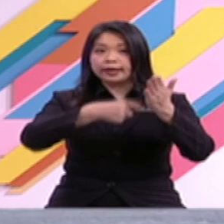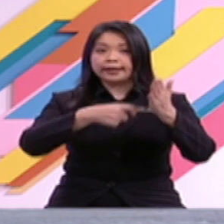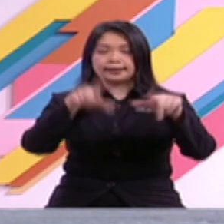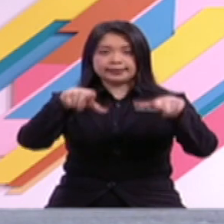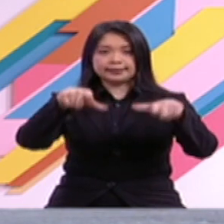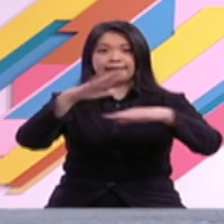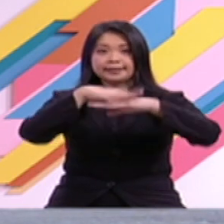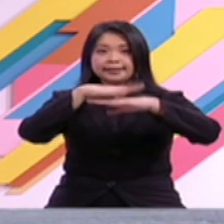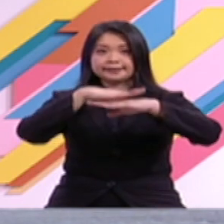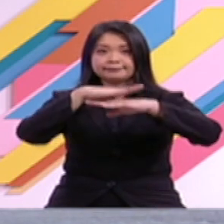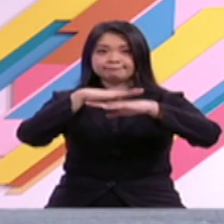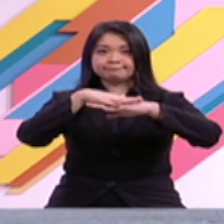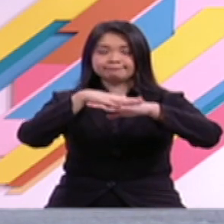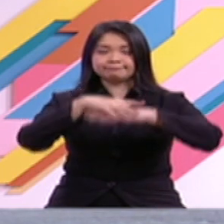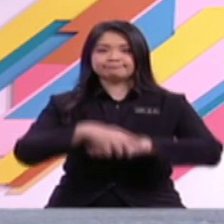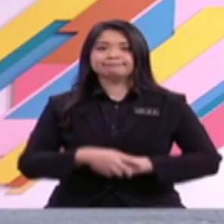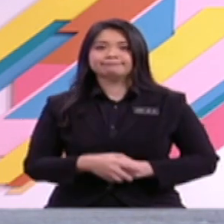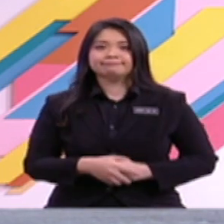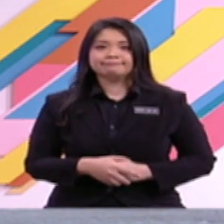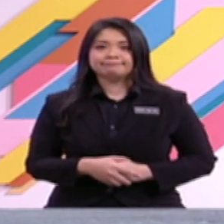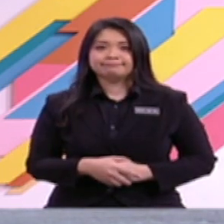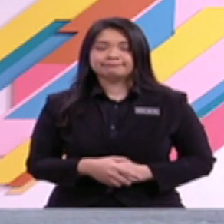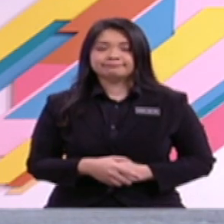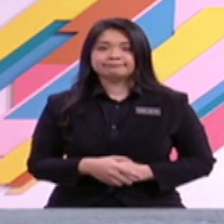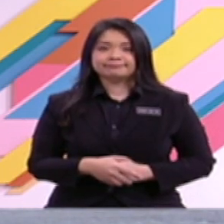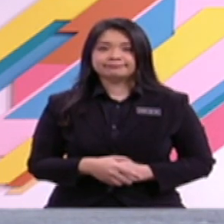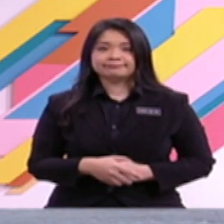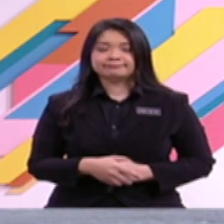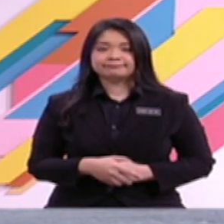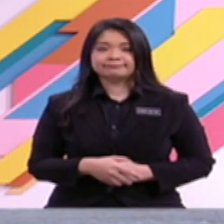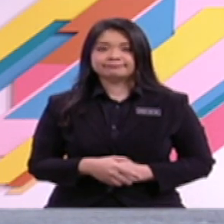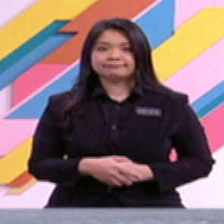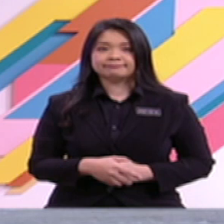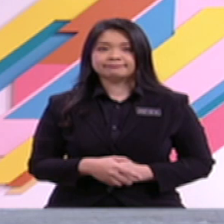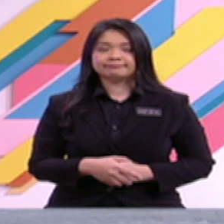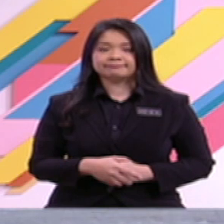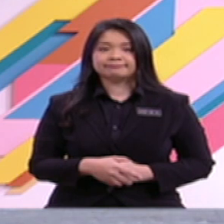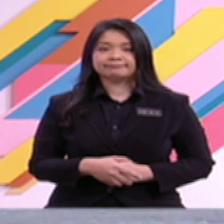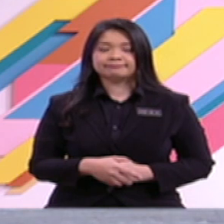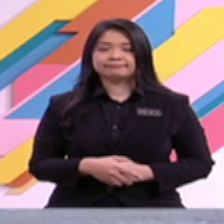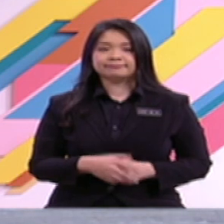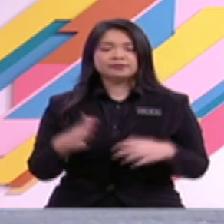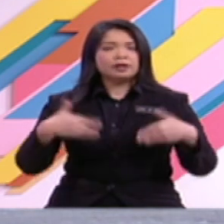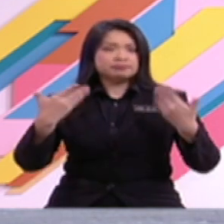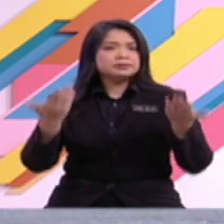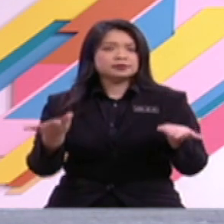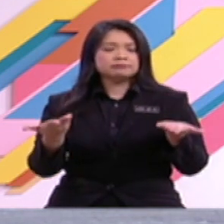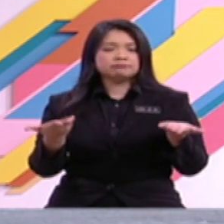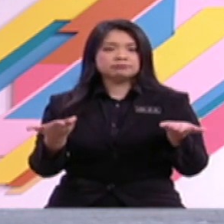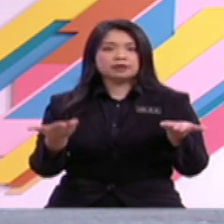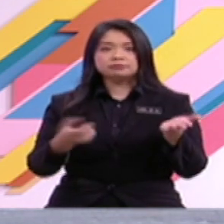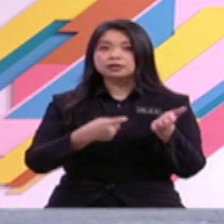ya atas sukai baik keep jadi kayak pertama ditindak Terangkan macam mana Cukai